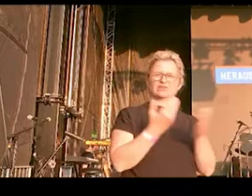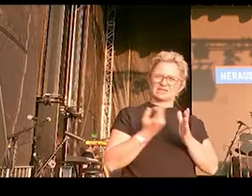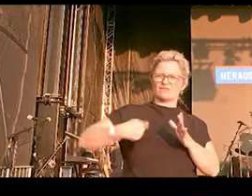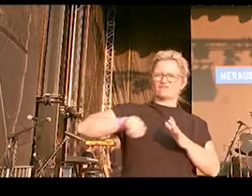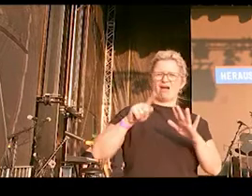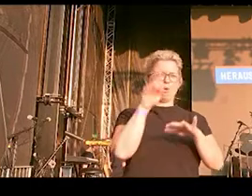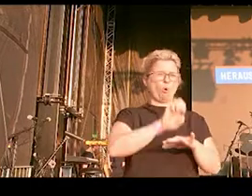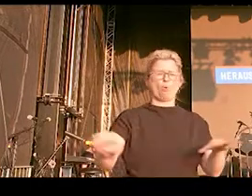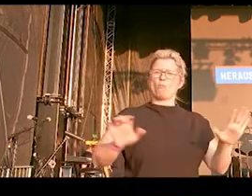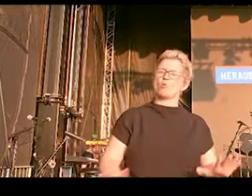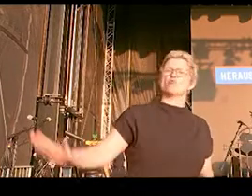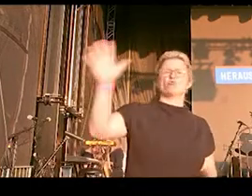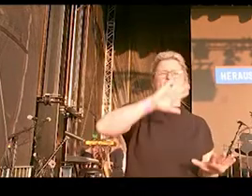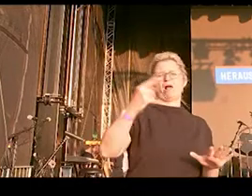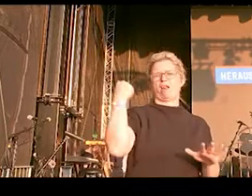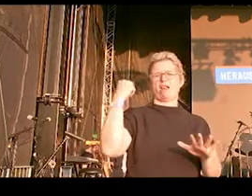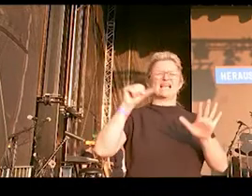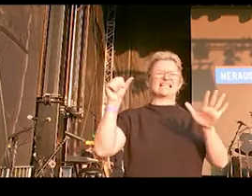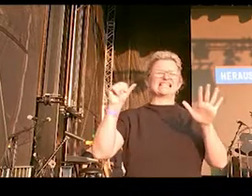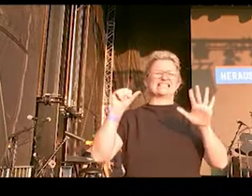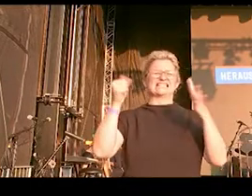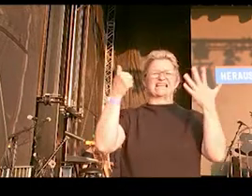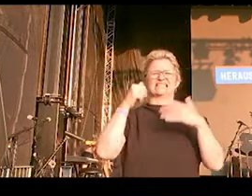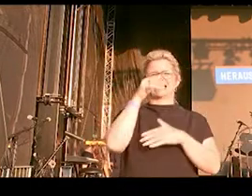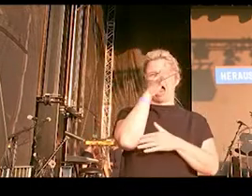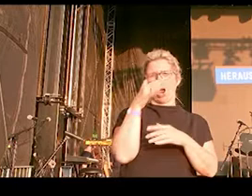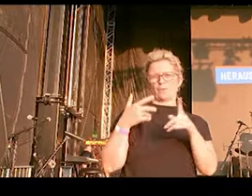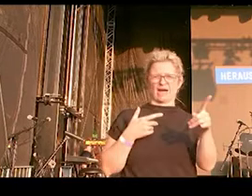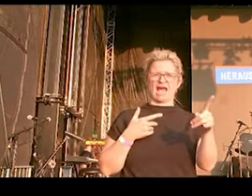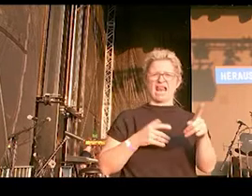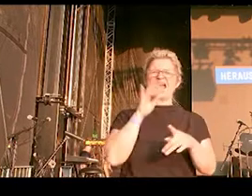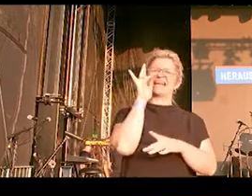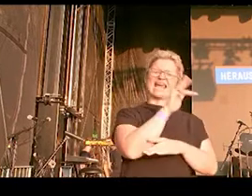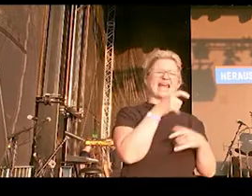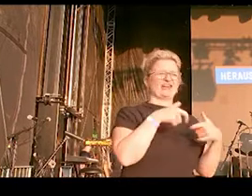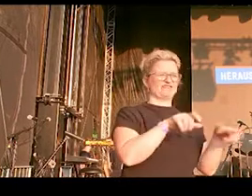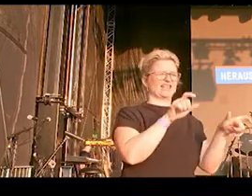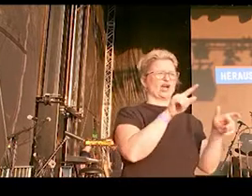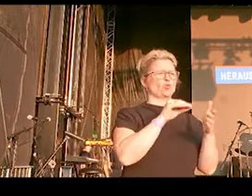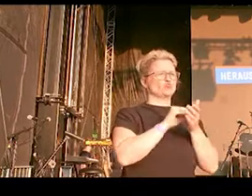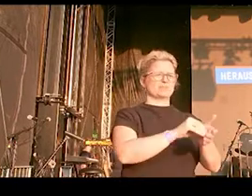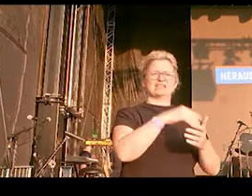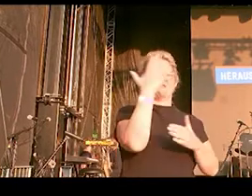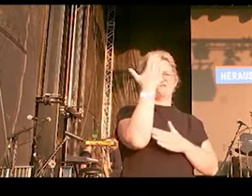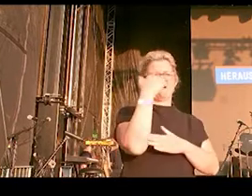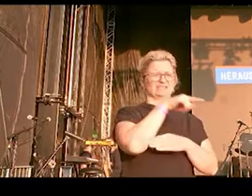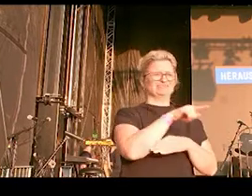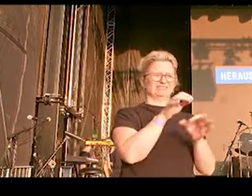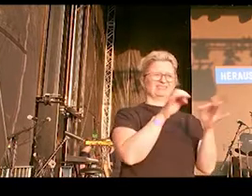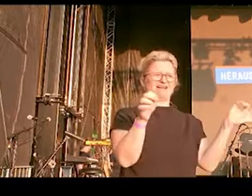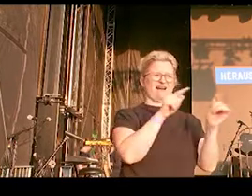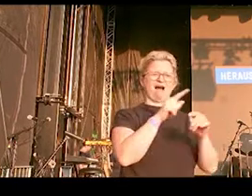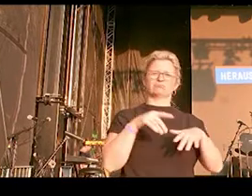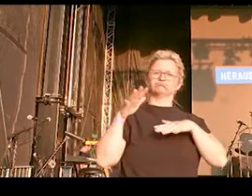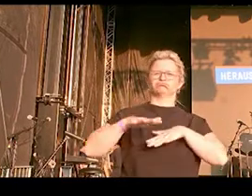und überall, am 6. April dem Europäischen Aktionstag gegen Verdrängung und Mietenwahnsinn auf der Straße. Als Teil einer